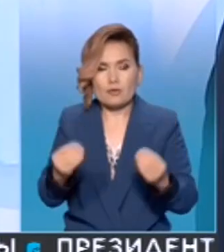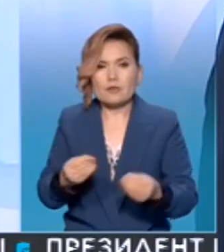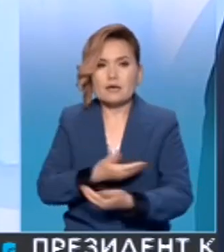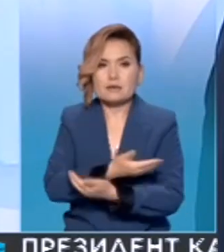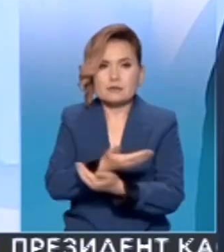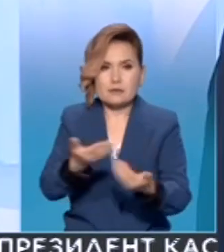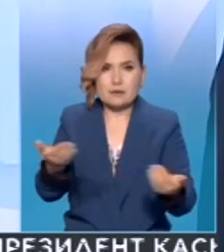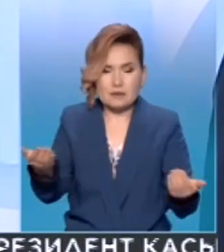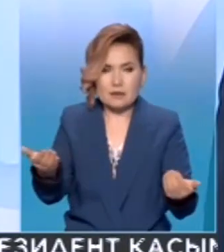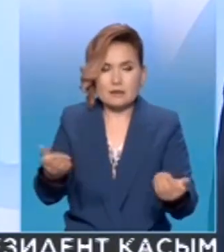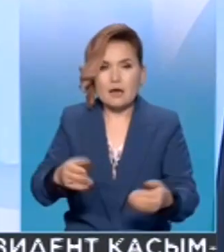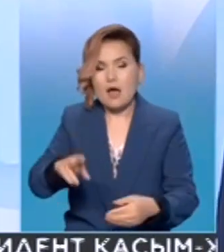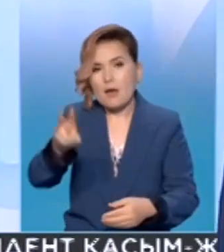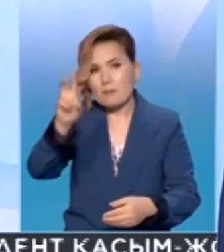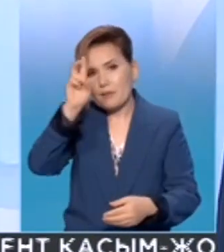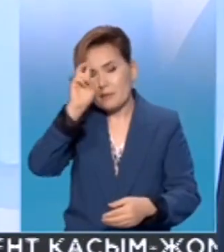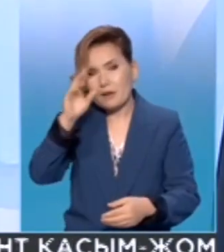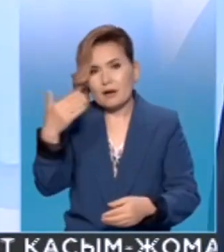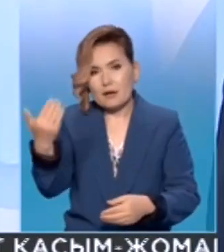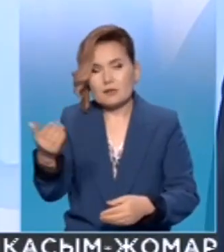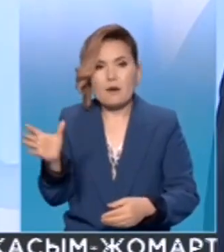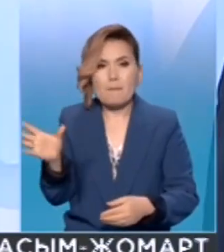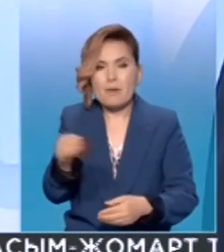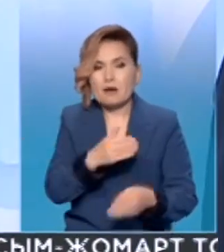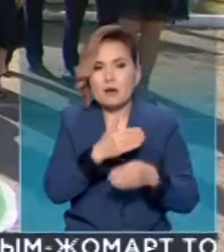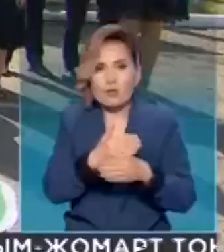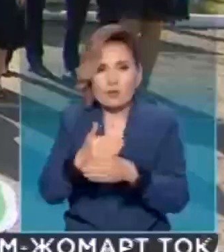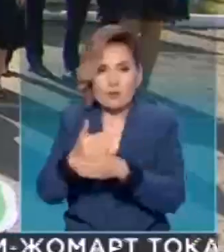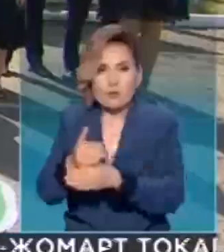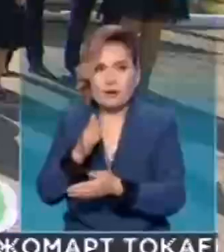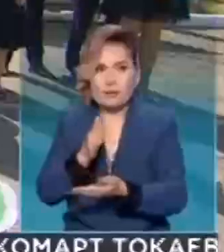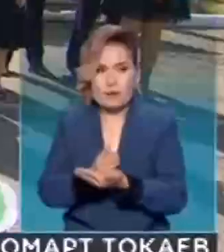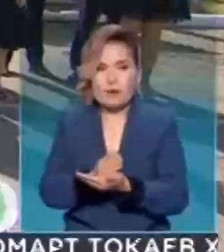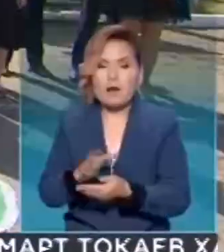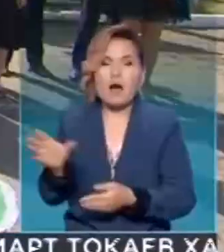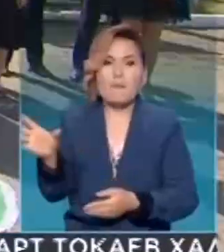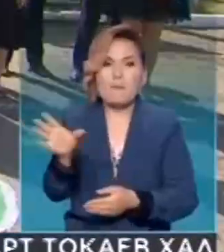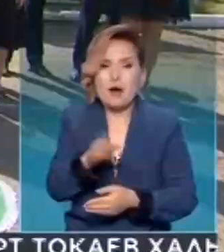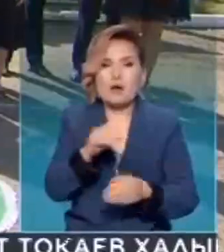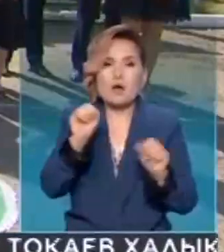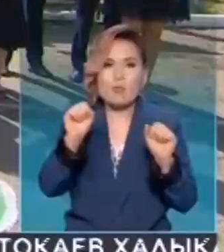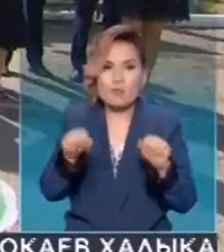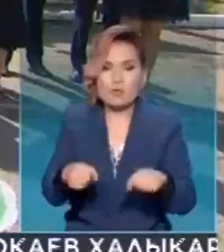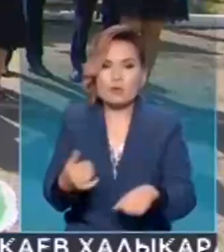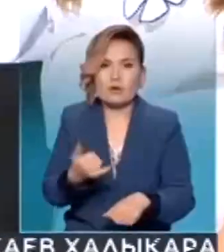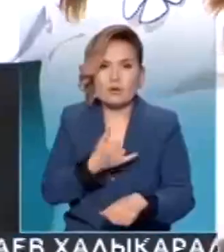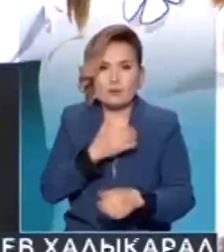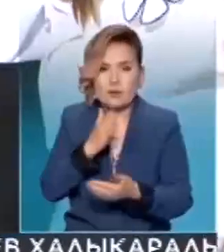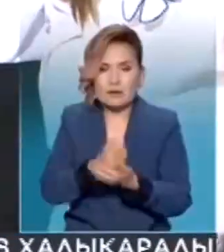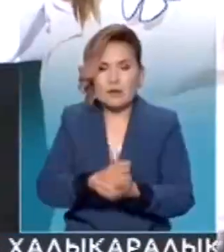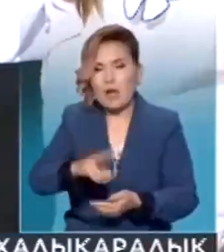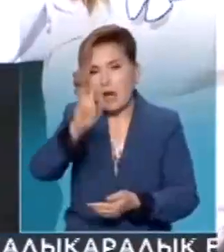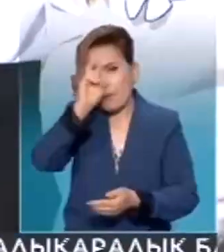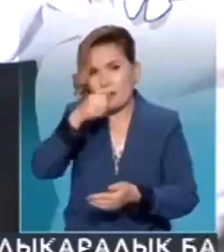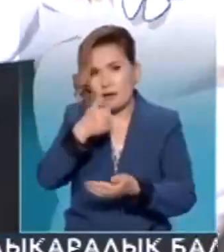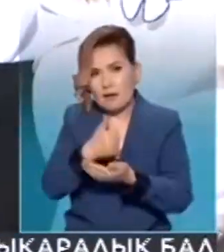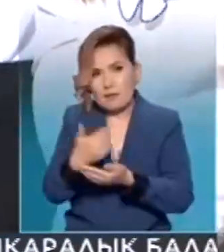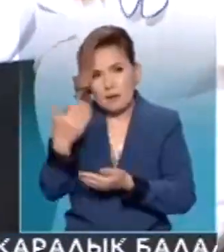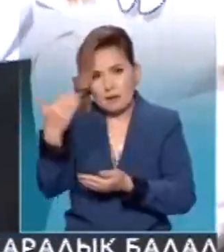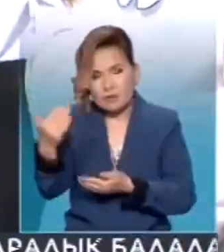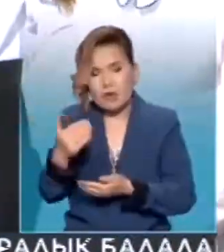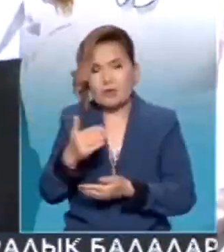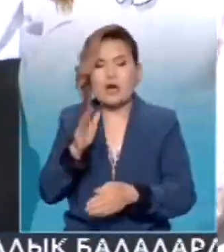сіздерге мемлекет тарапынан барлық қамқорлық жасалып жатыр, барлық мүмкіндіктер бар. Мемлекет басшысының